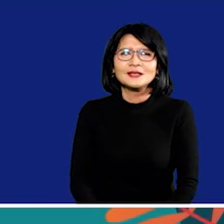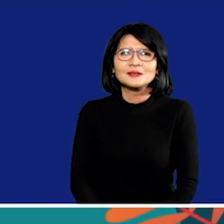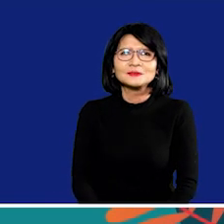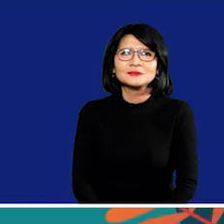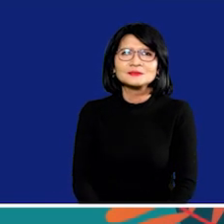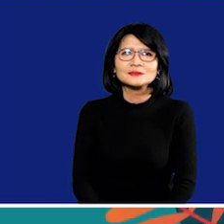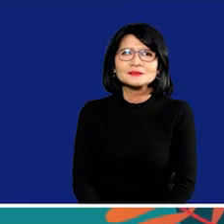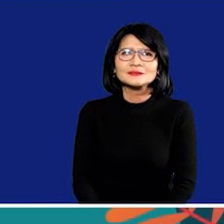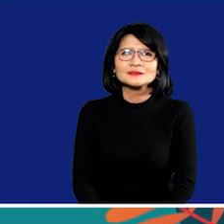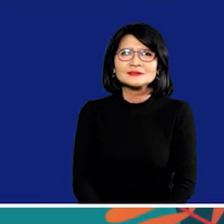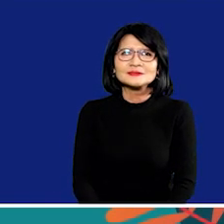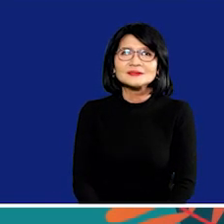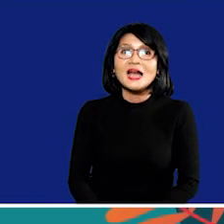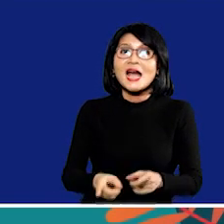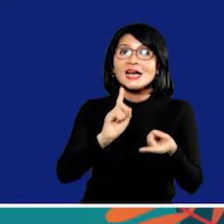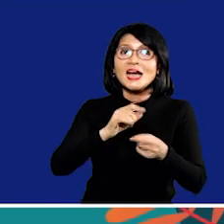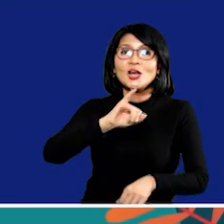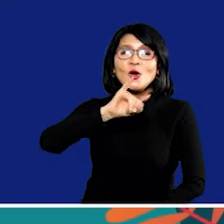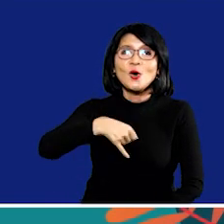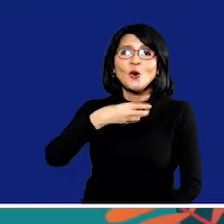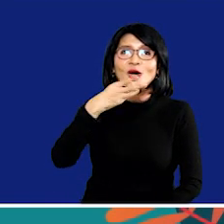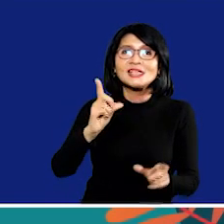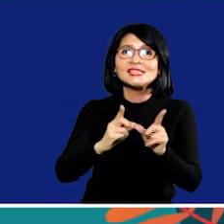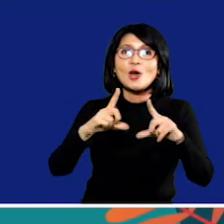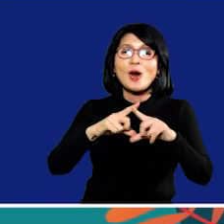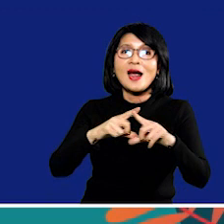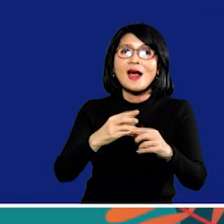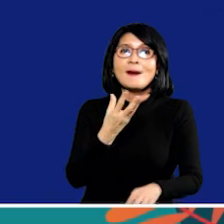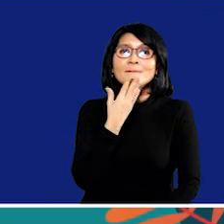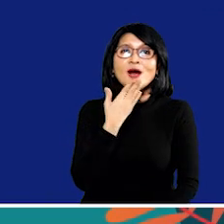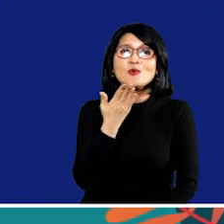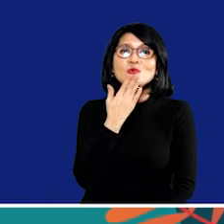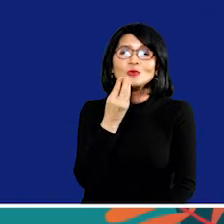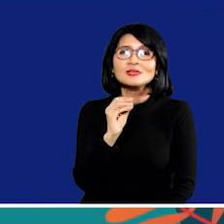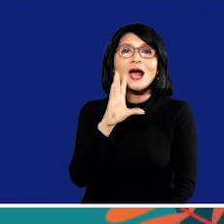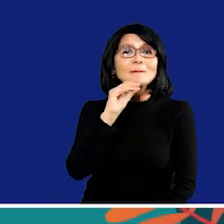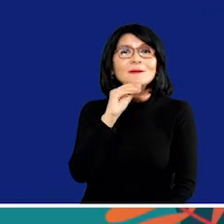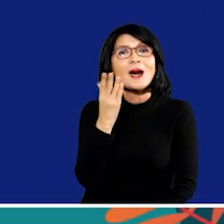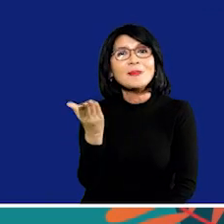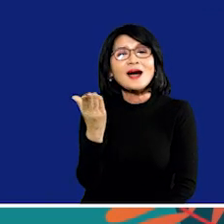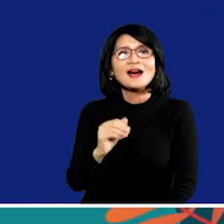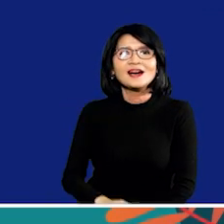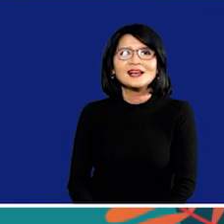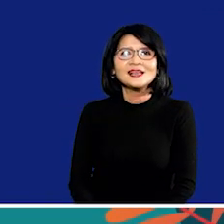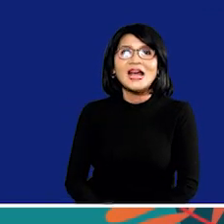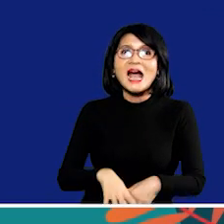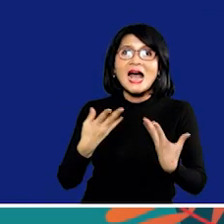Senang. Oh, kalau Jewa ingin ngomong-ngomong apa, ingin bilang apa, atau